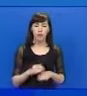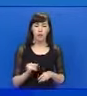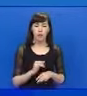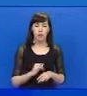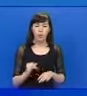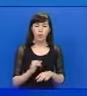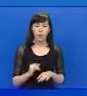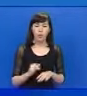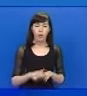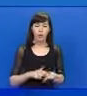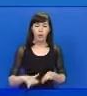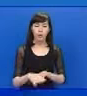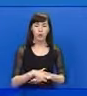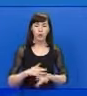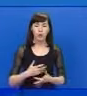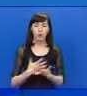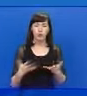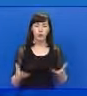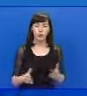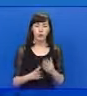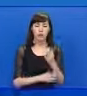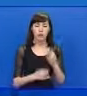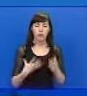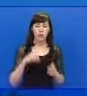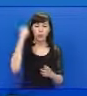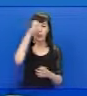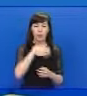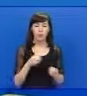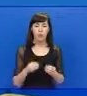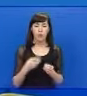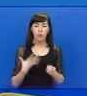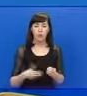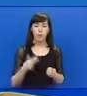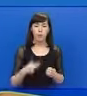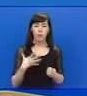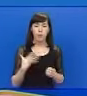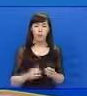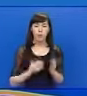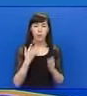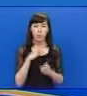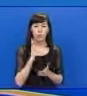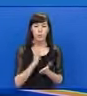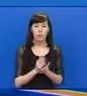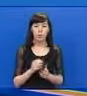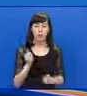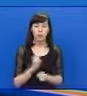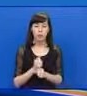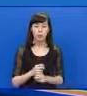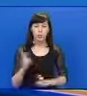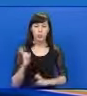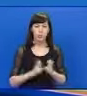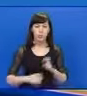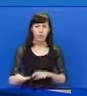өнімде өндірістің көлемі соңғы 5 жылда 15%-дан 25%-ға асып отыр, ал өңдеу өнеркәсібінің